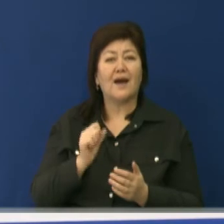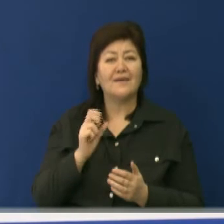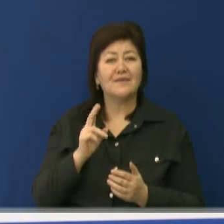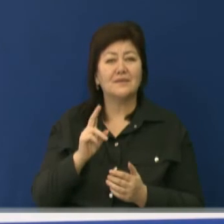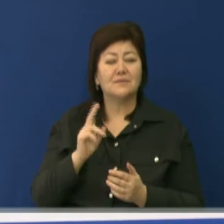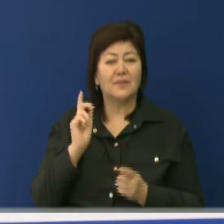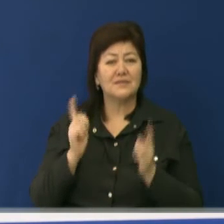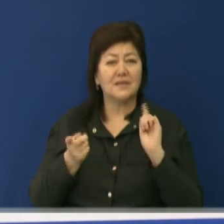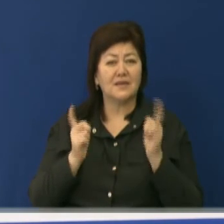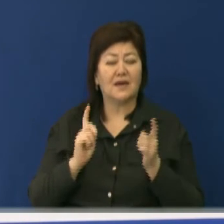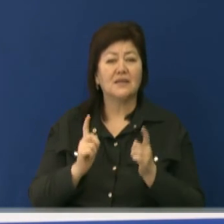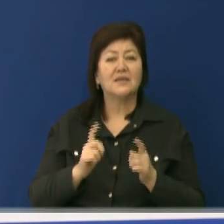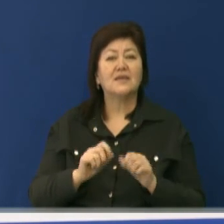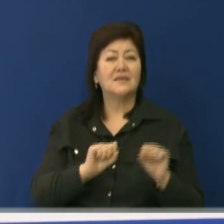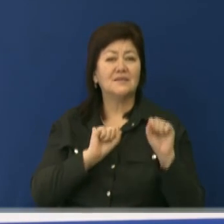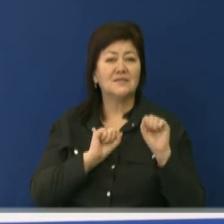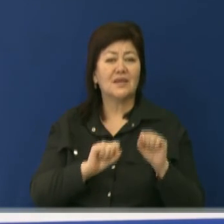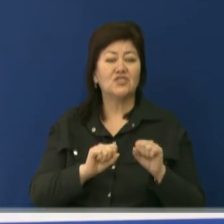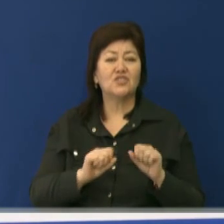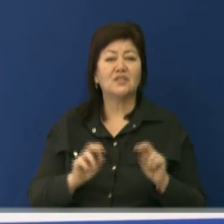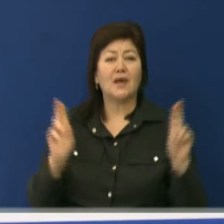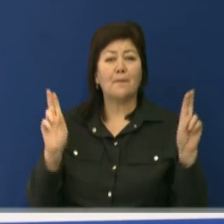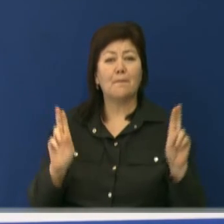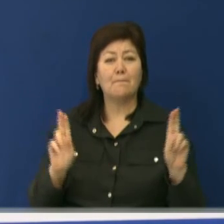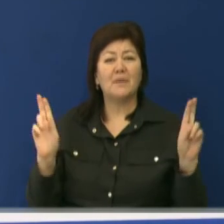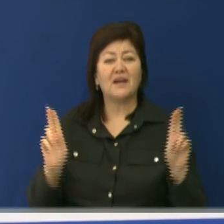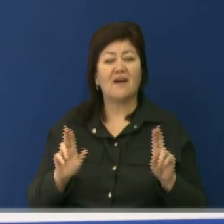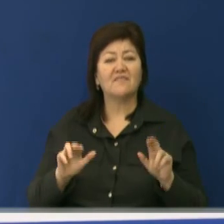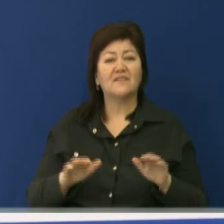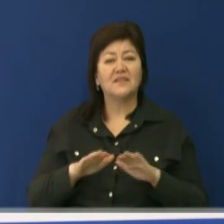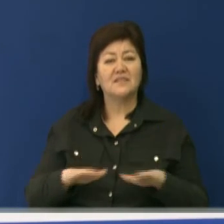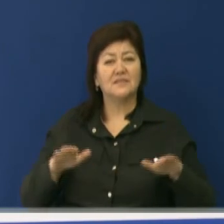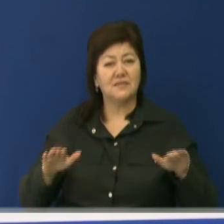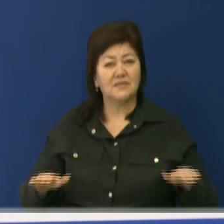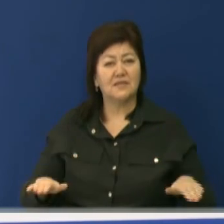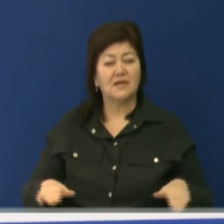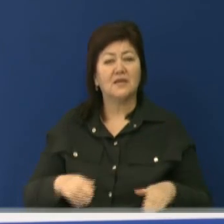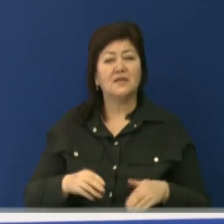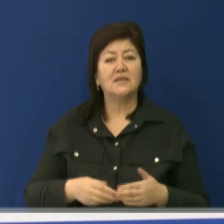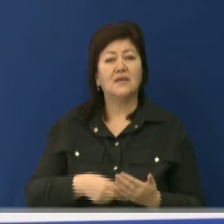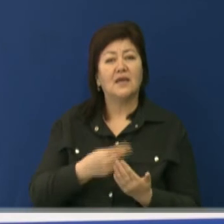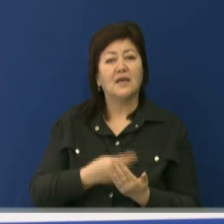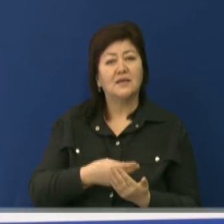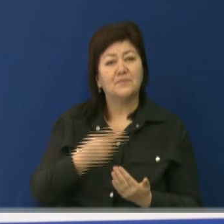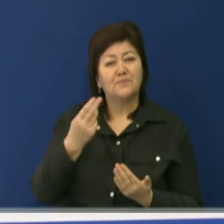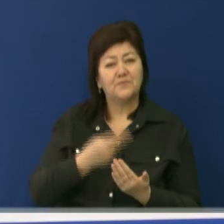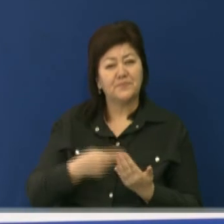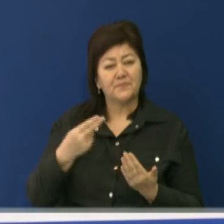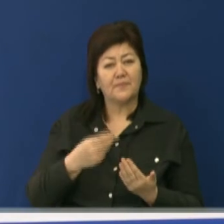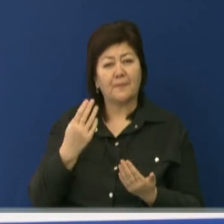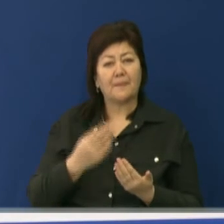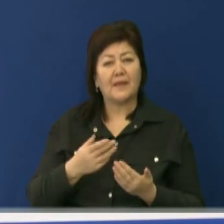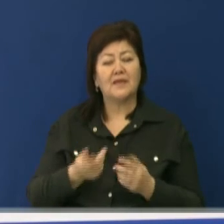олардың құқықтарын қорғау жөніндегі комиссияның дербес құрамы мен Семей қаласы әкімдігінің құрамын бекіту туралы қалалық мәслихаттың